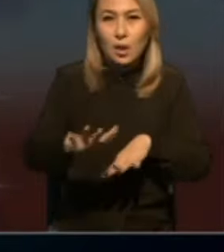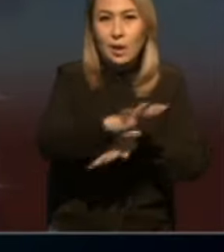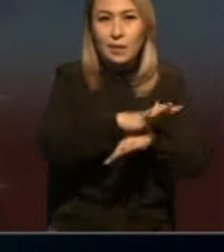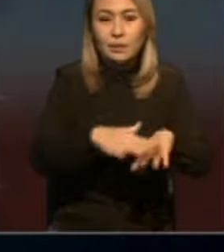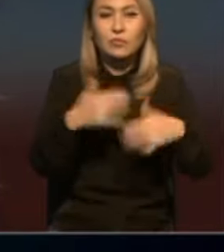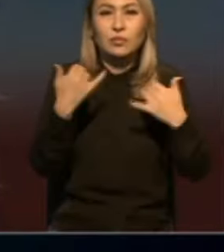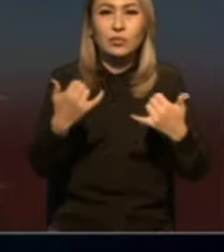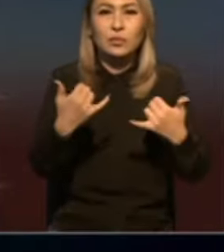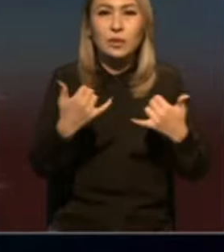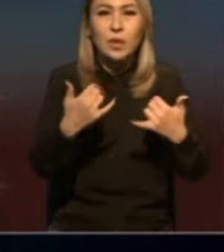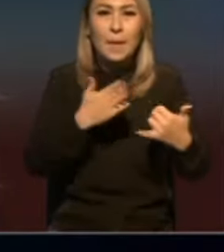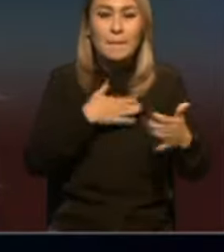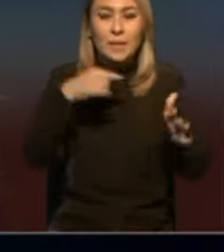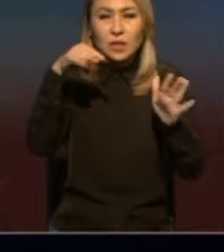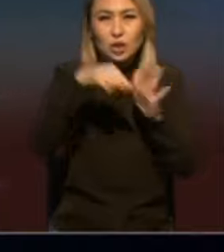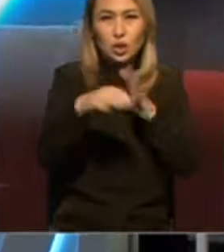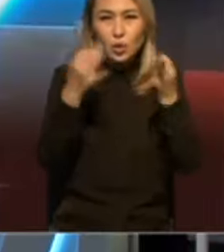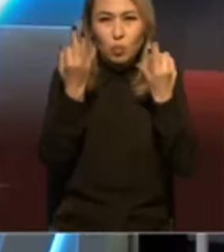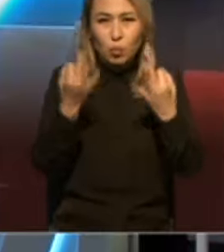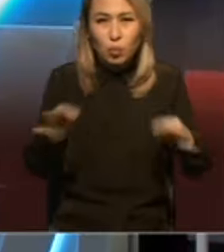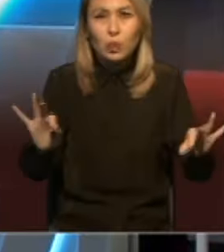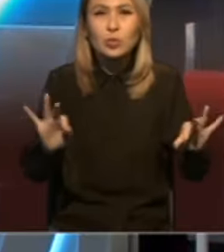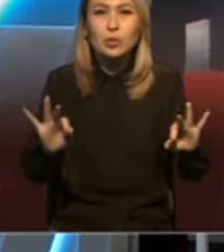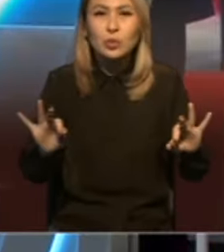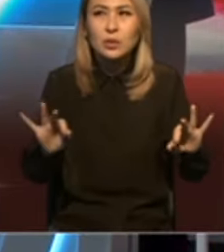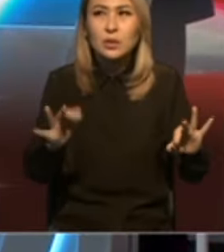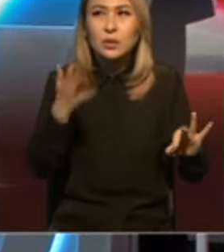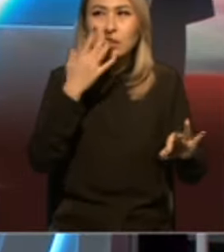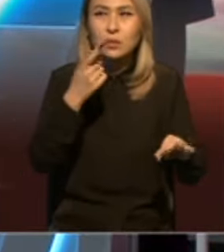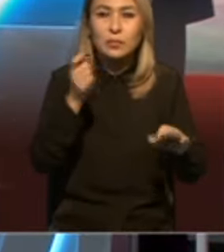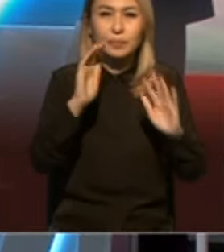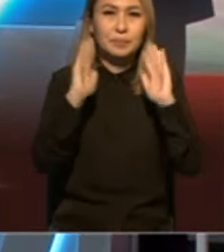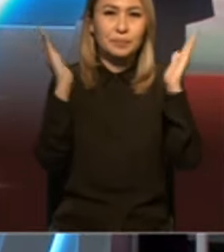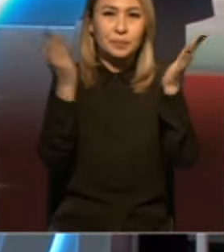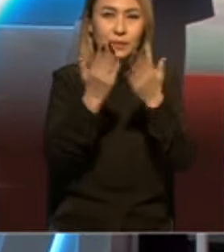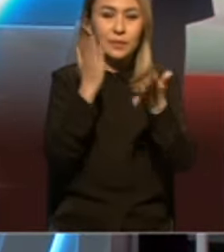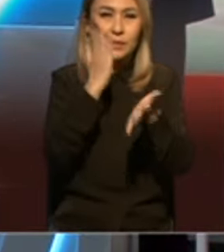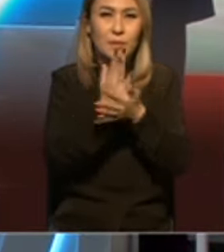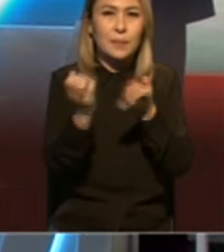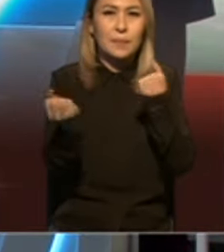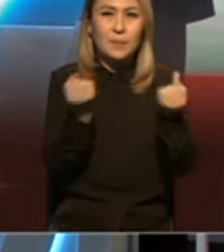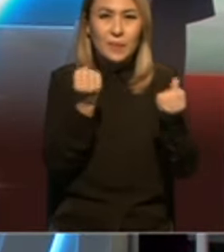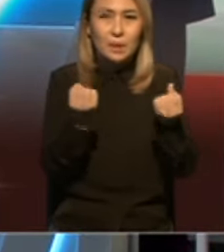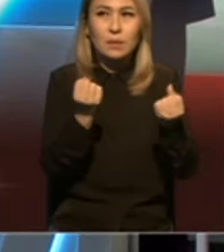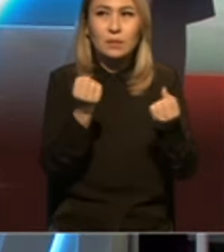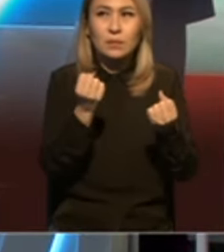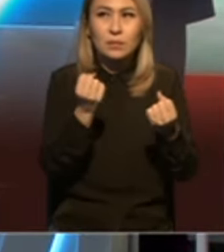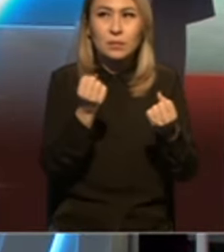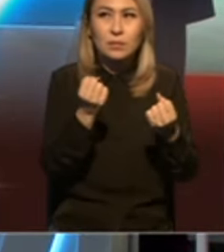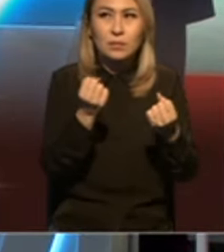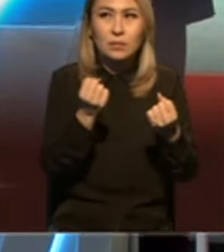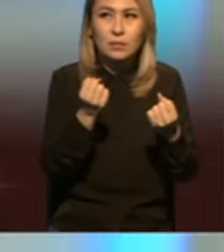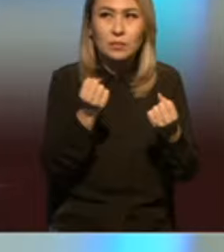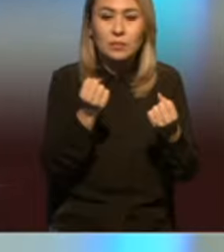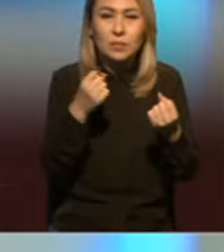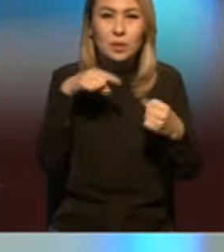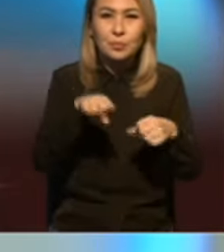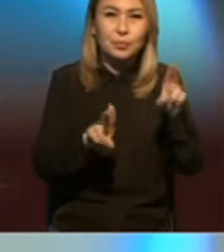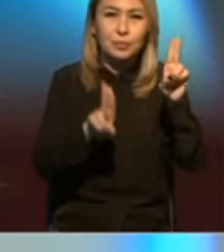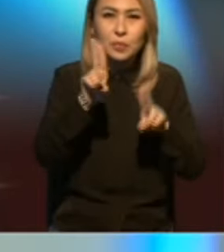біз іші бос бір сыртқы каркасы бар түрк әлемі деп аталатын сол структураның